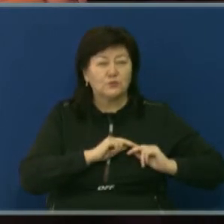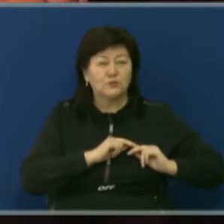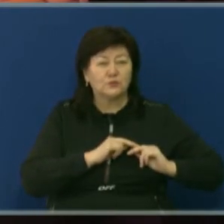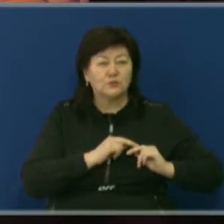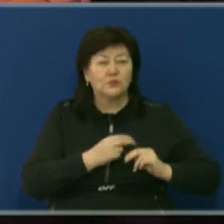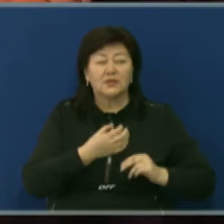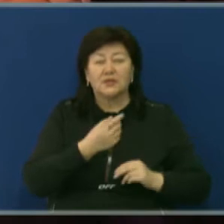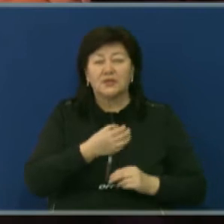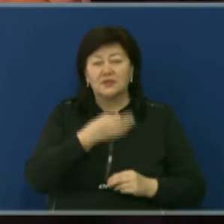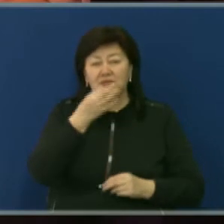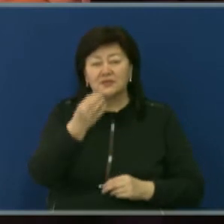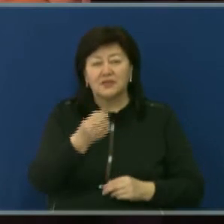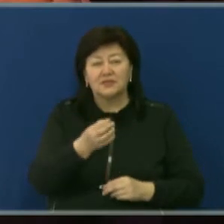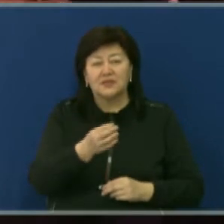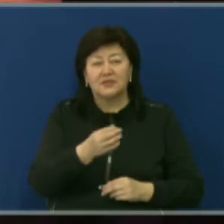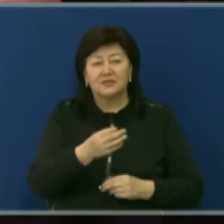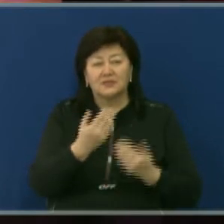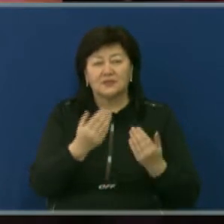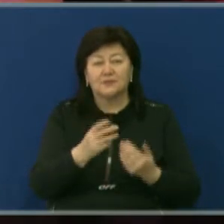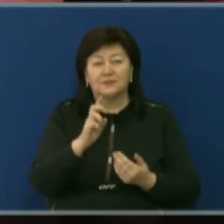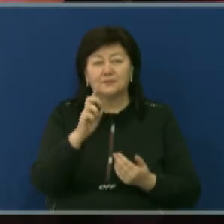и сказать им браво.